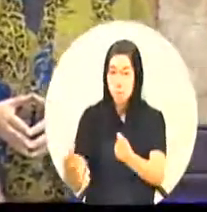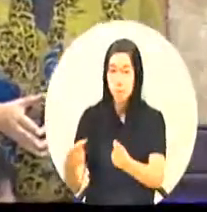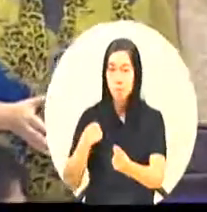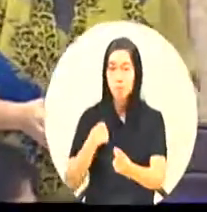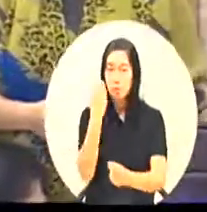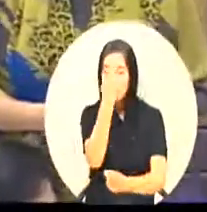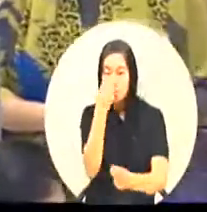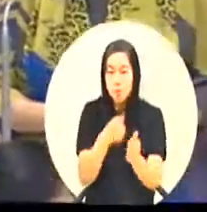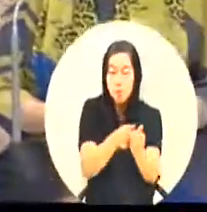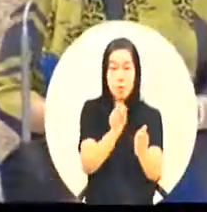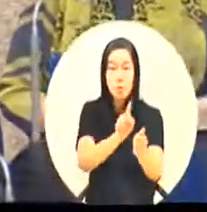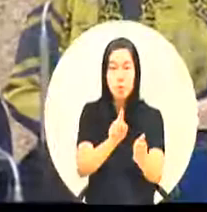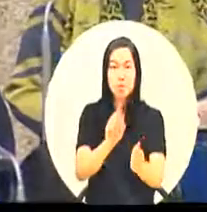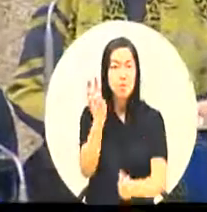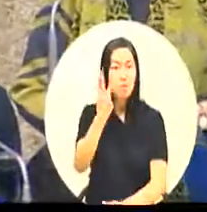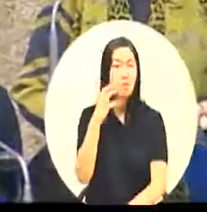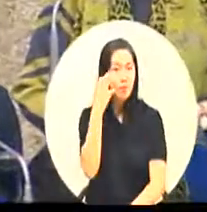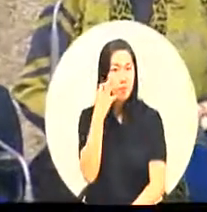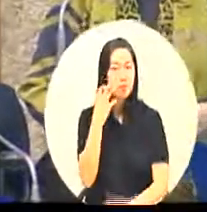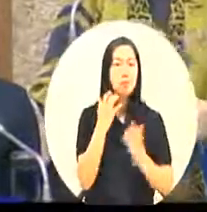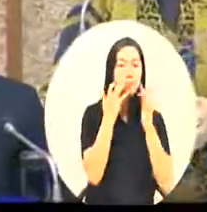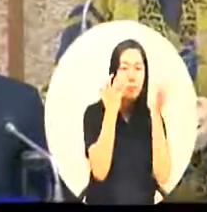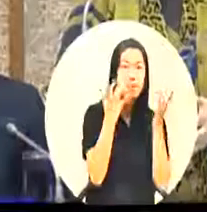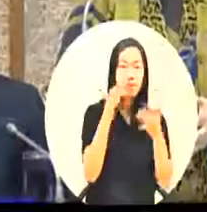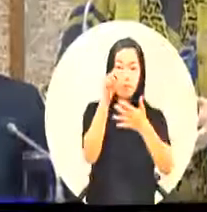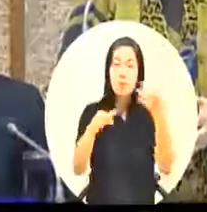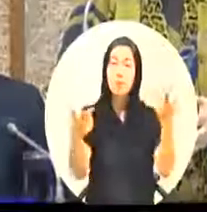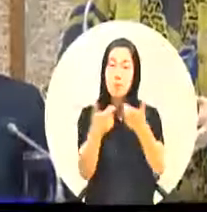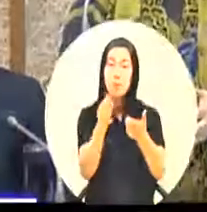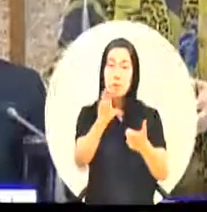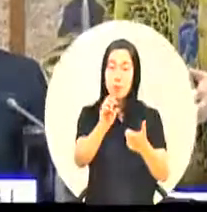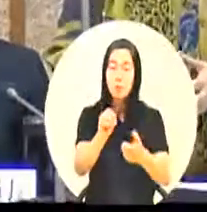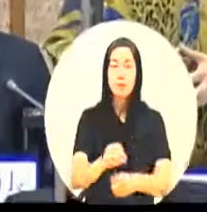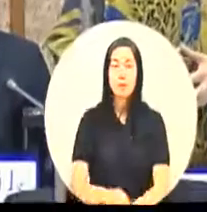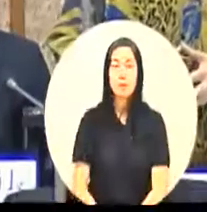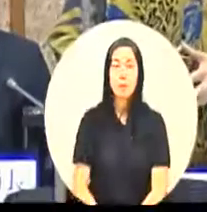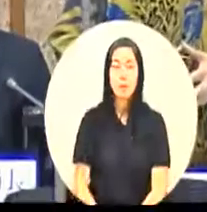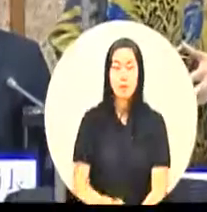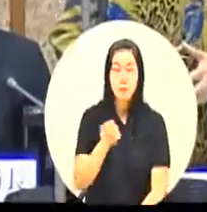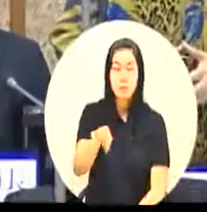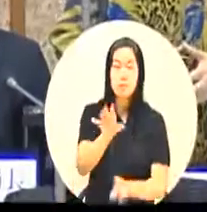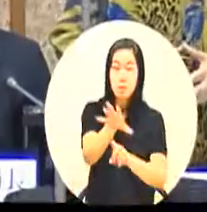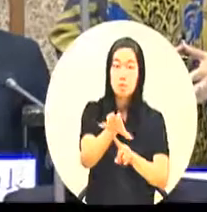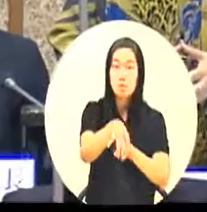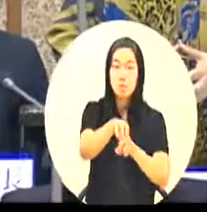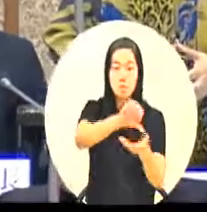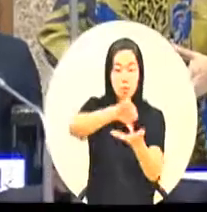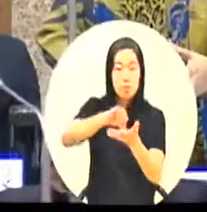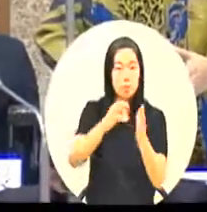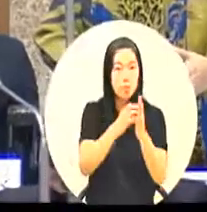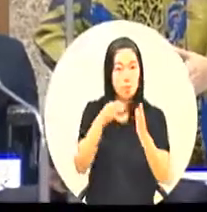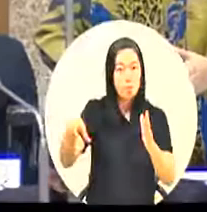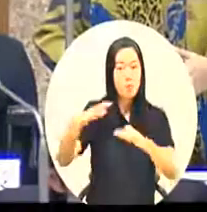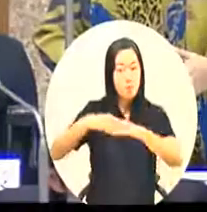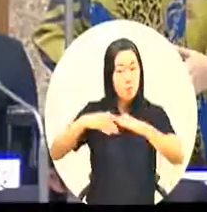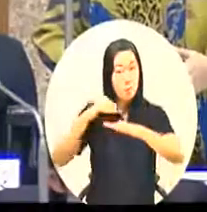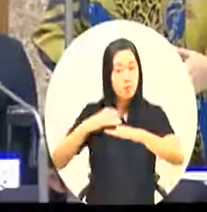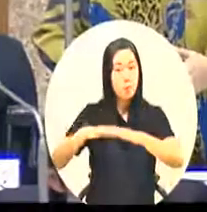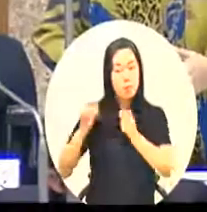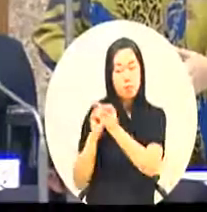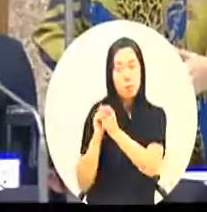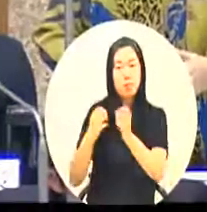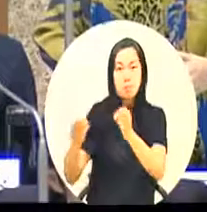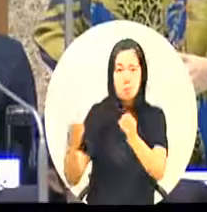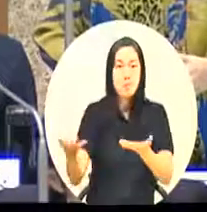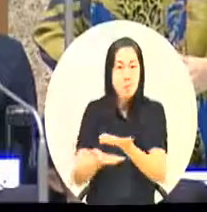的可能是这个水果跟蔬菜是不是符合4张EQ， 那这是跟农业局做联系哦，最近都在密集讨论。那